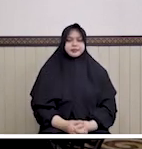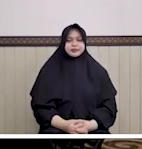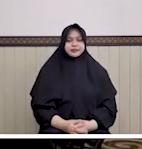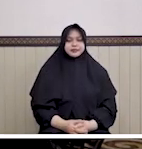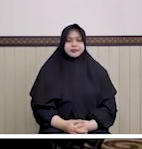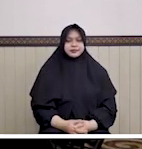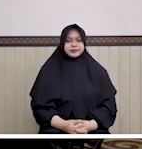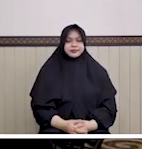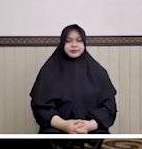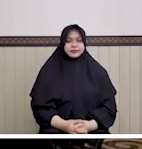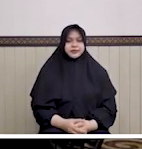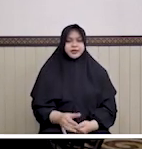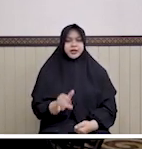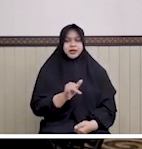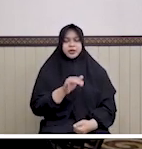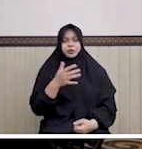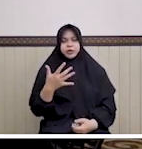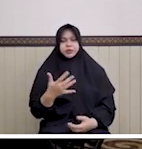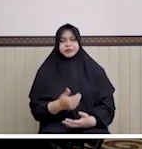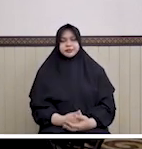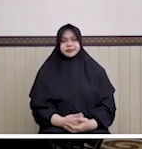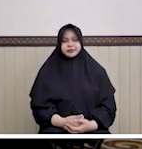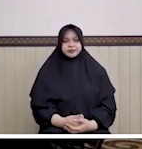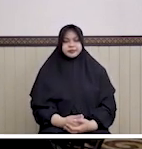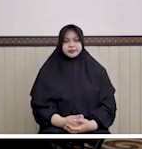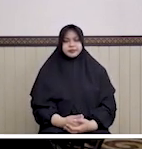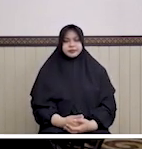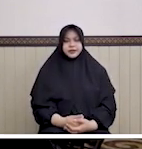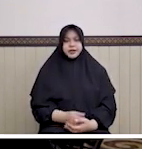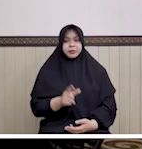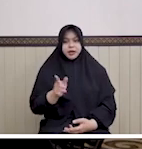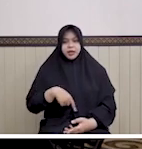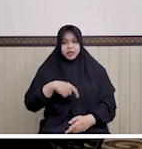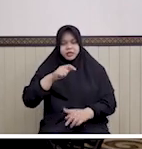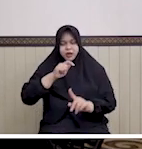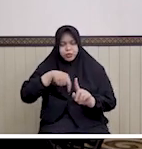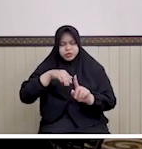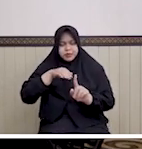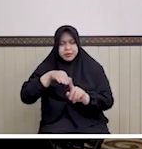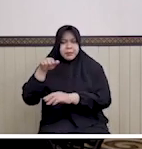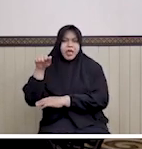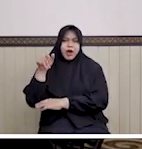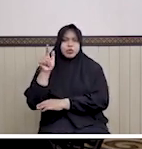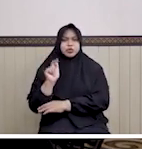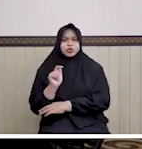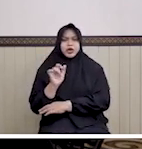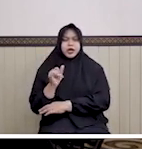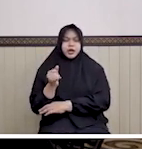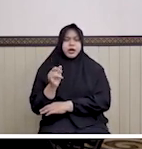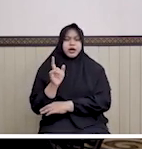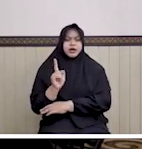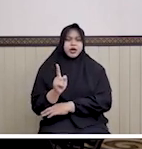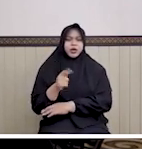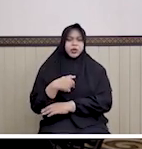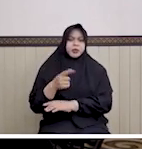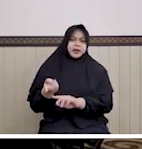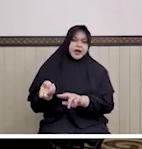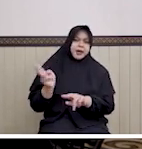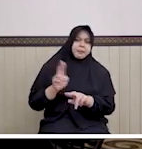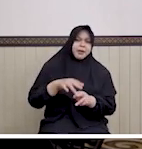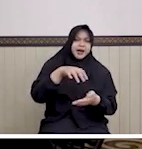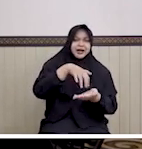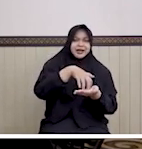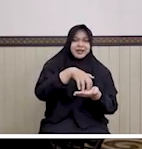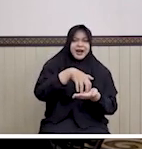lengkapnya Oke siapapun bahkan tetap yang dianggap pelaku ya Jadi ini akan menambah kerentanan